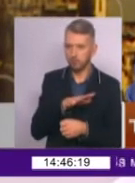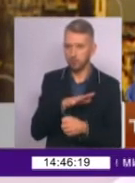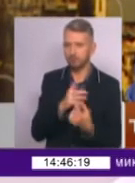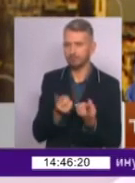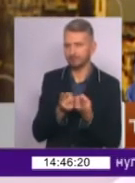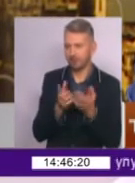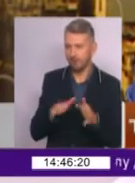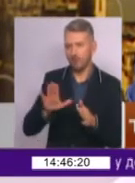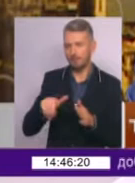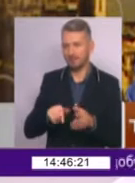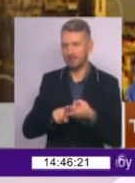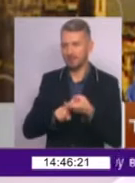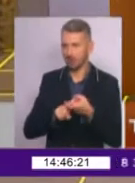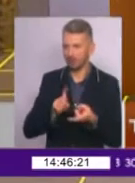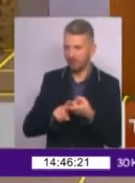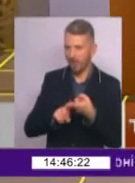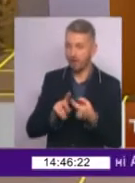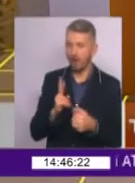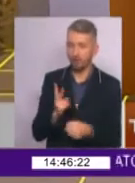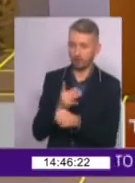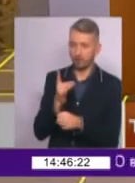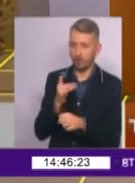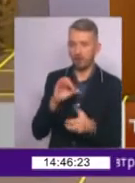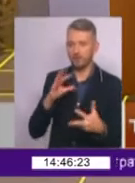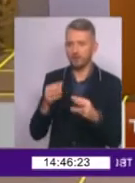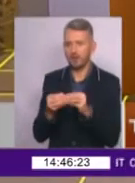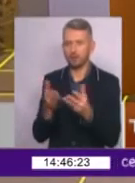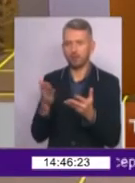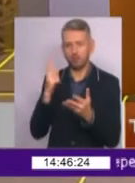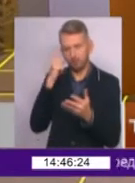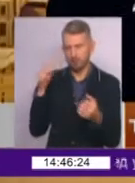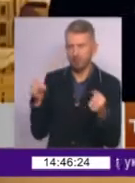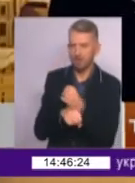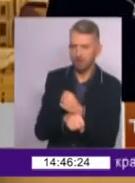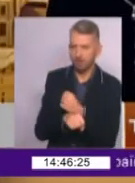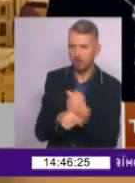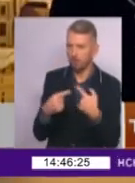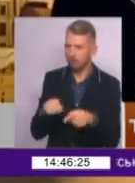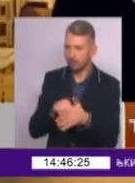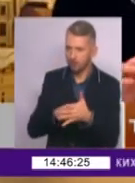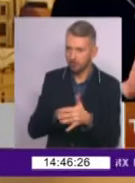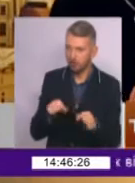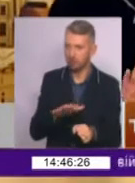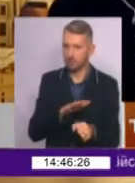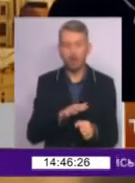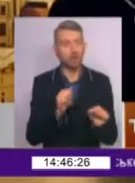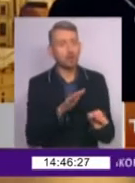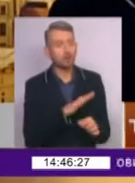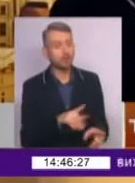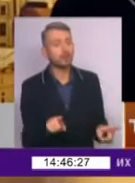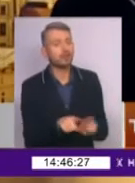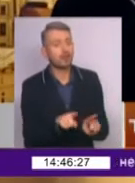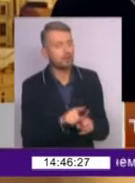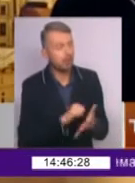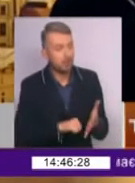типовий там після вірусної інфекції, а вторинний вже внаслідок якоїсь травми і інший збудник. Тобто може бути такий самий